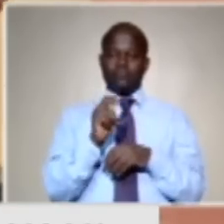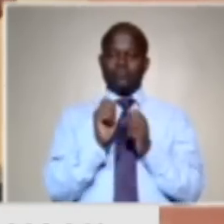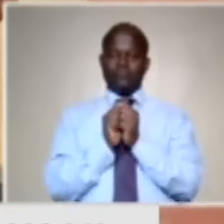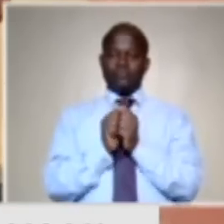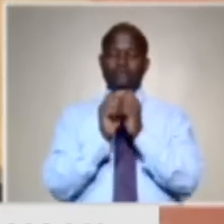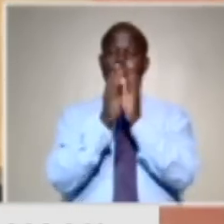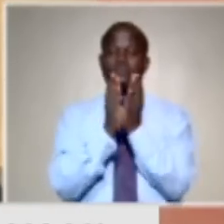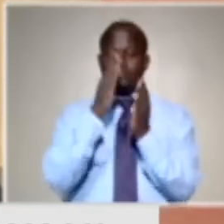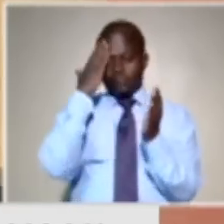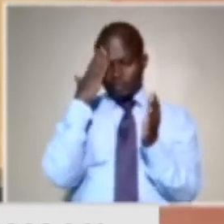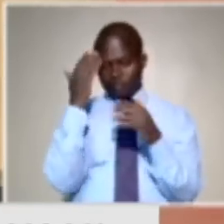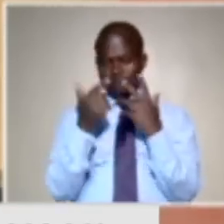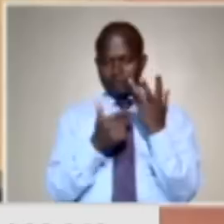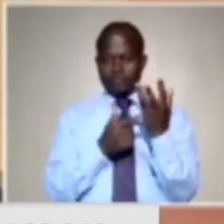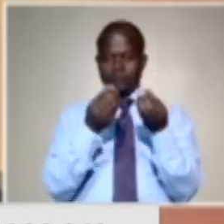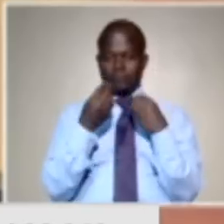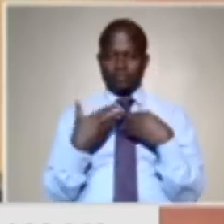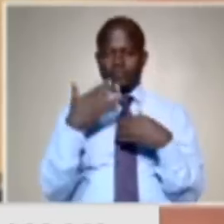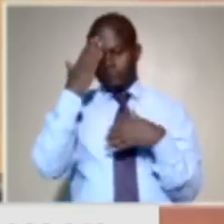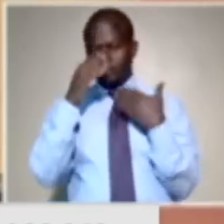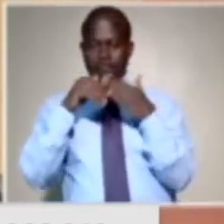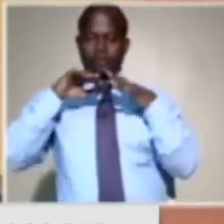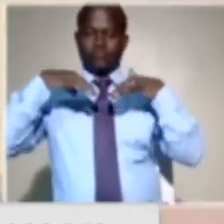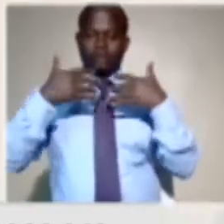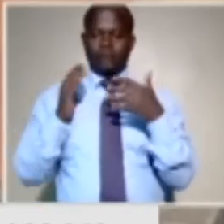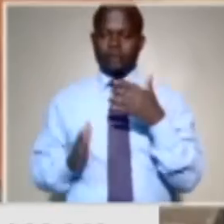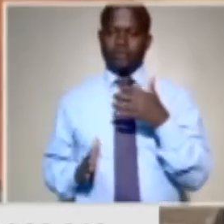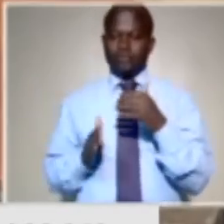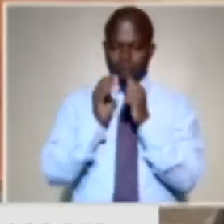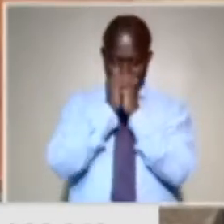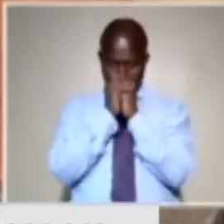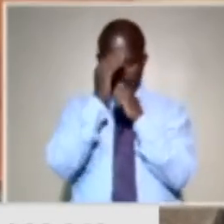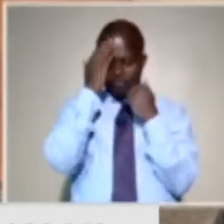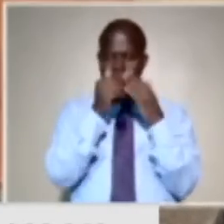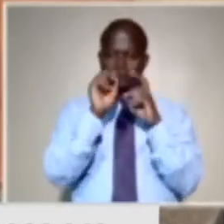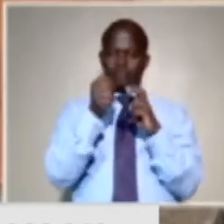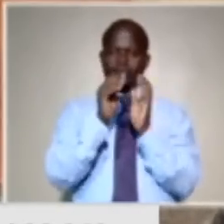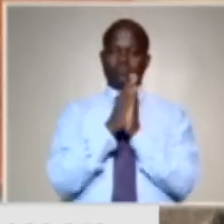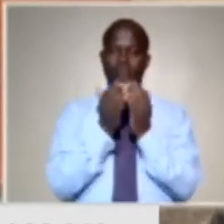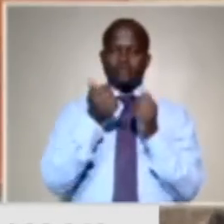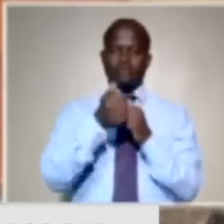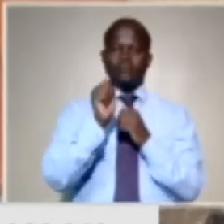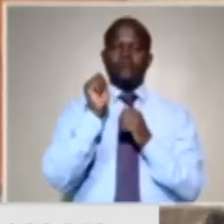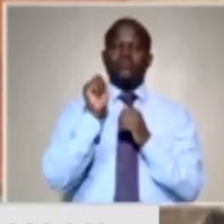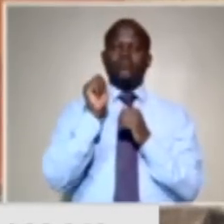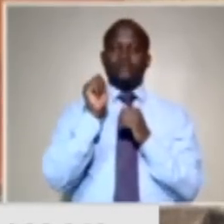kukimenya bimpereza kumenya uko nitwara mu idini yanjye kuko iki gitabo nicyo